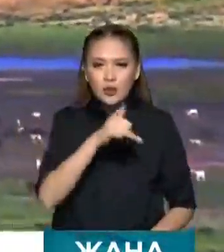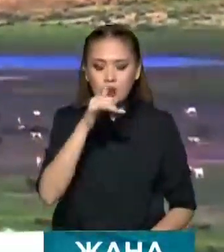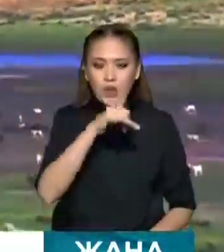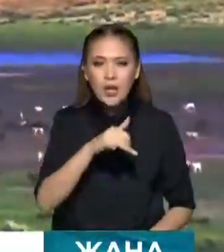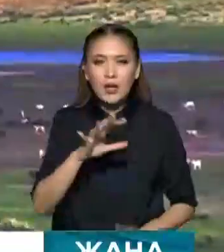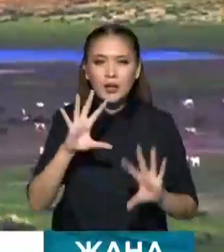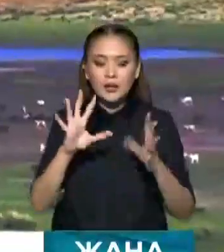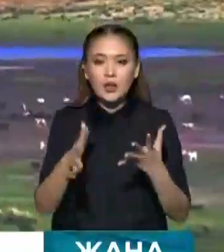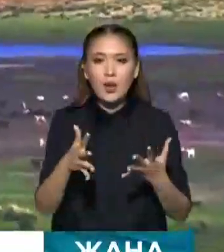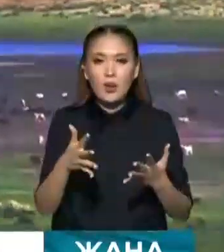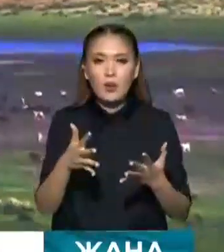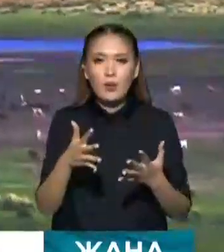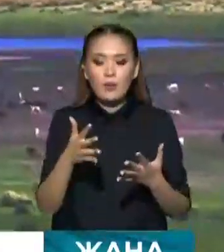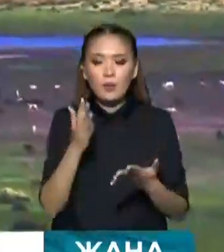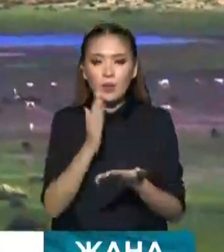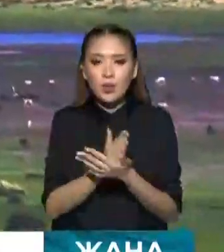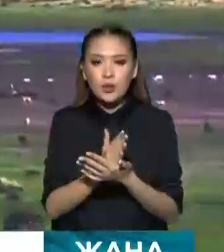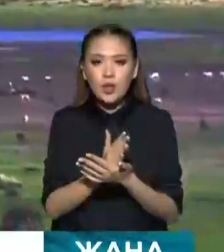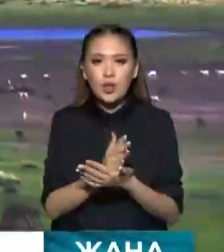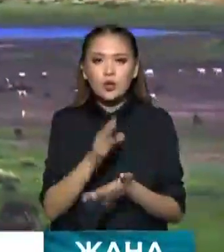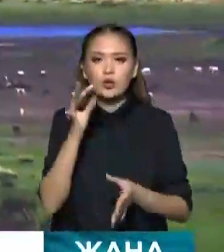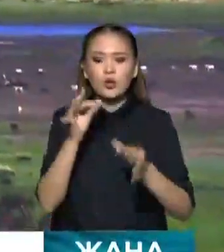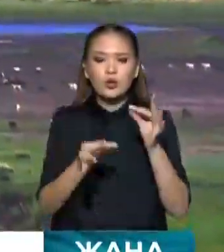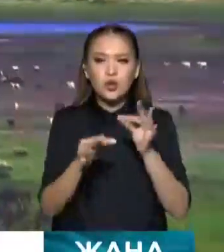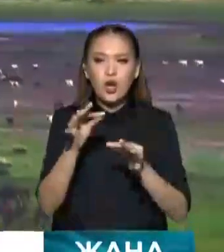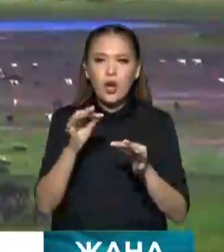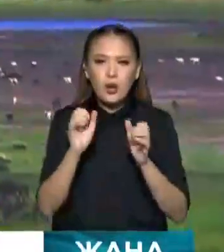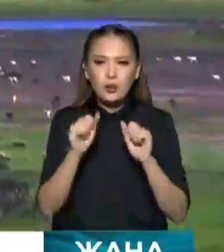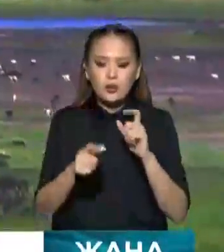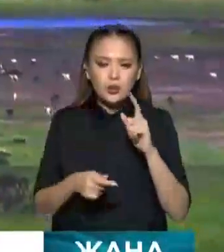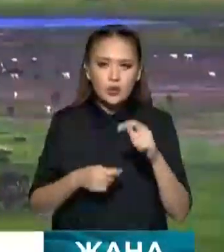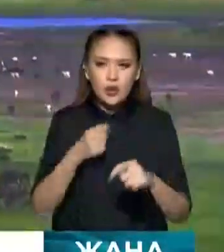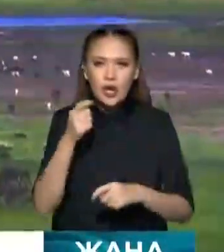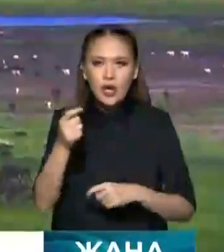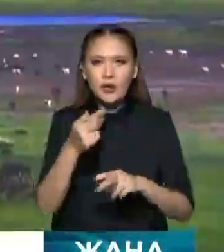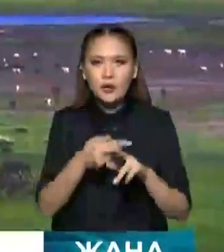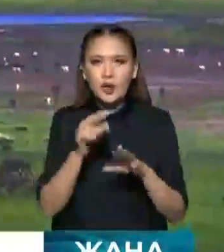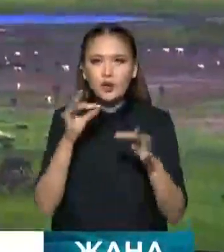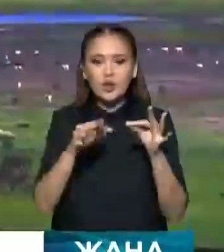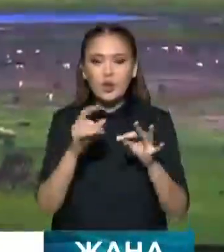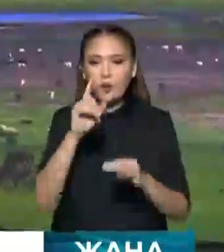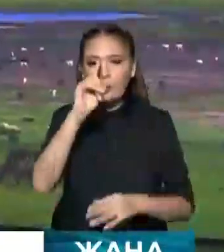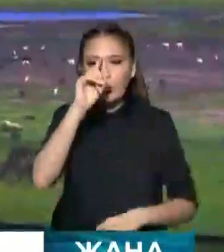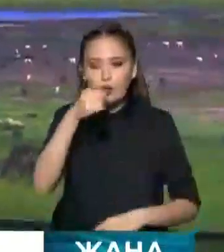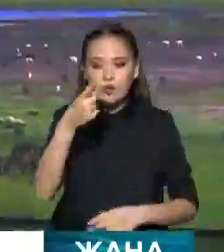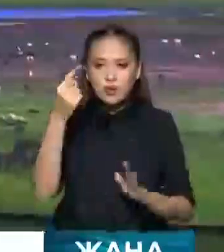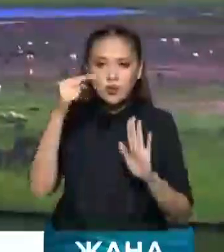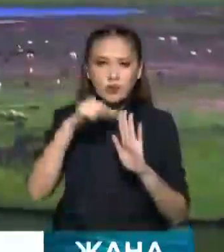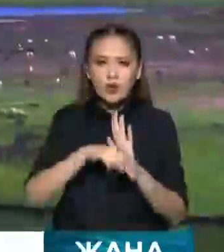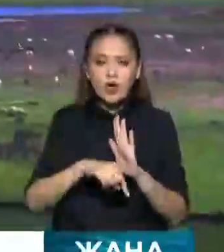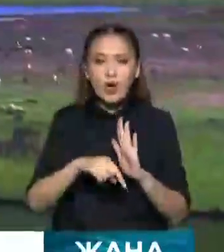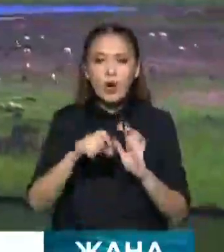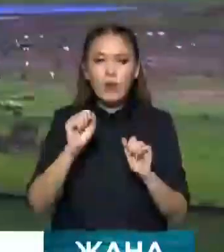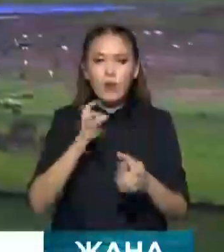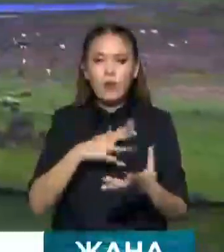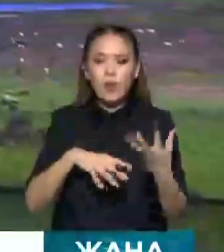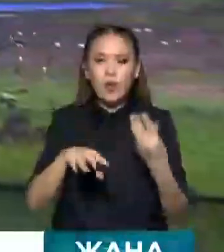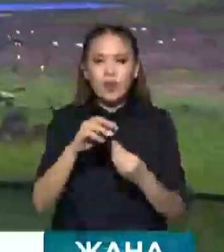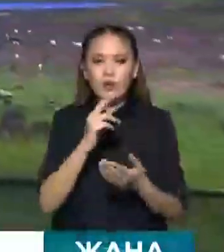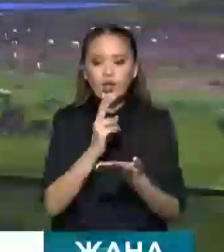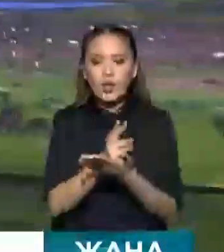болатын болса, онда сотқа береді. Сол сот арқылы бір жылдың ішінде ол жердің барлығы